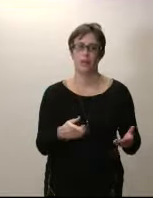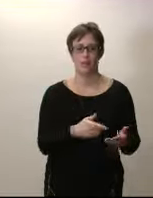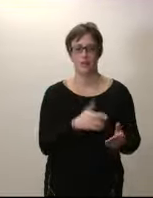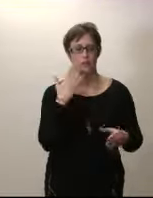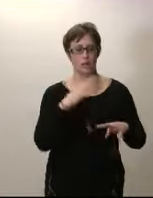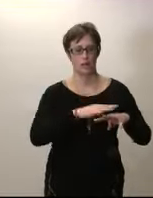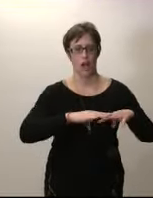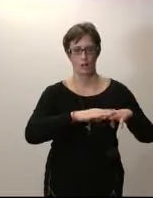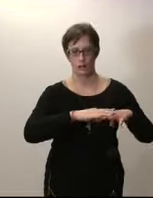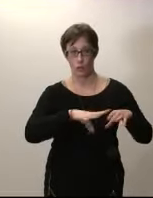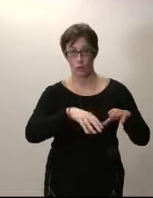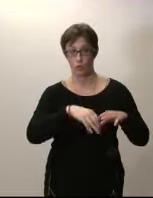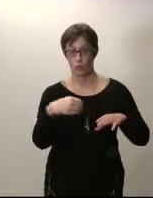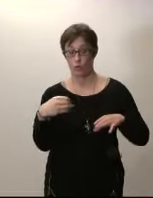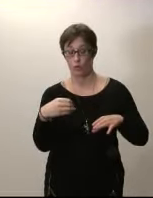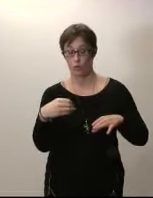arrêter d'utiliser des termes